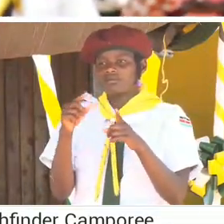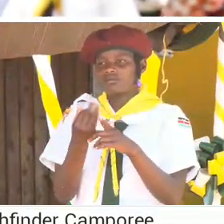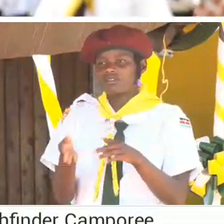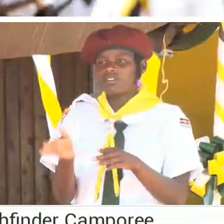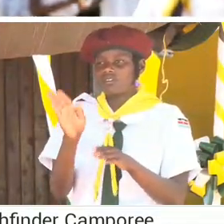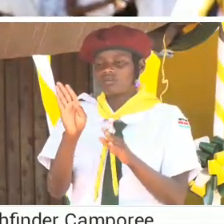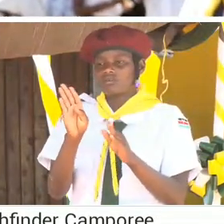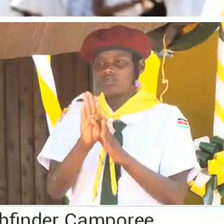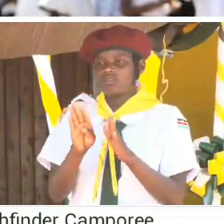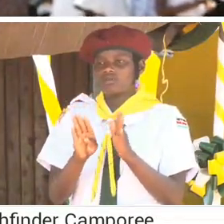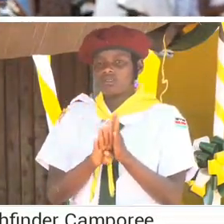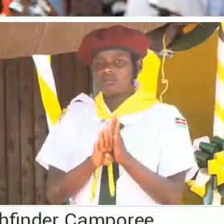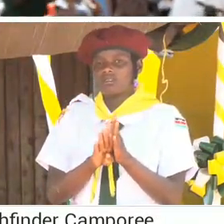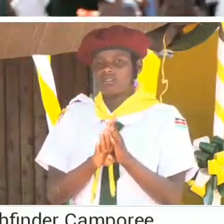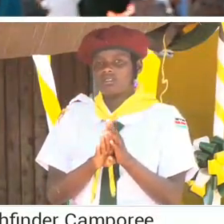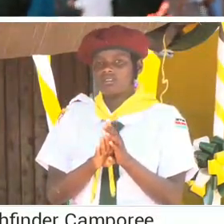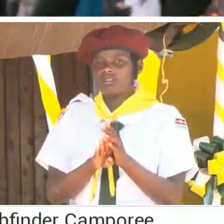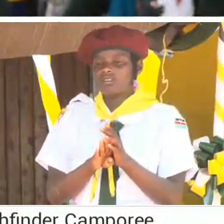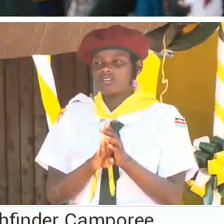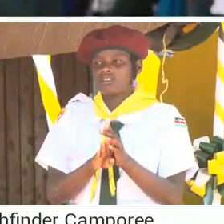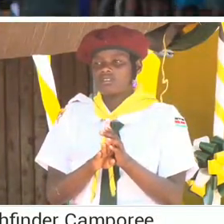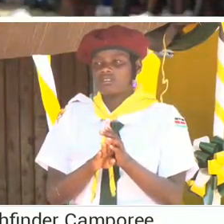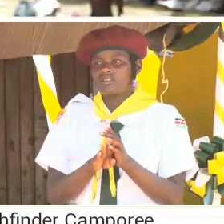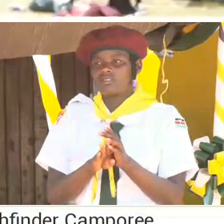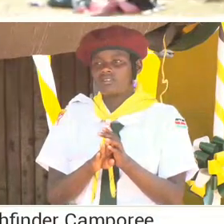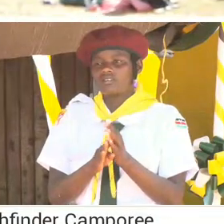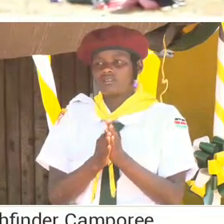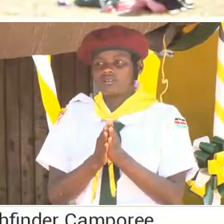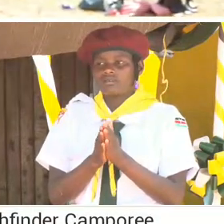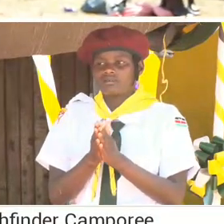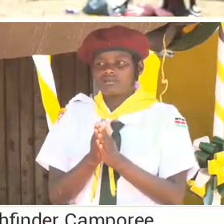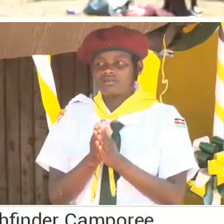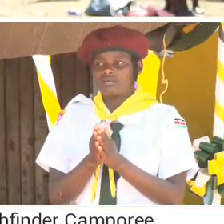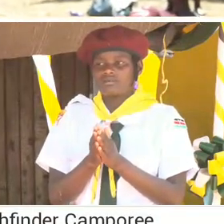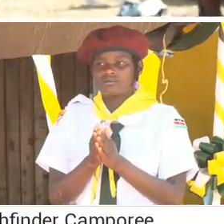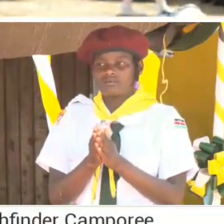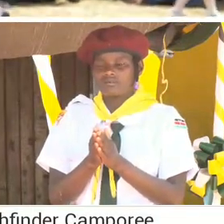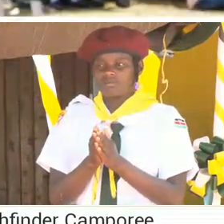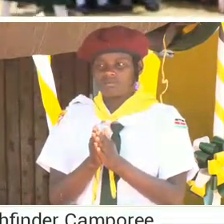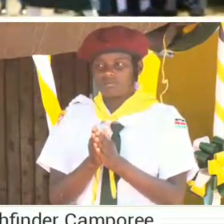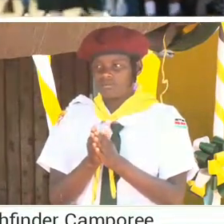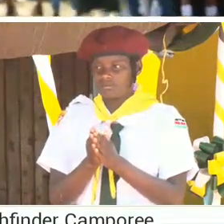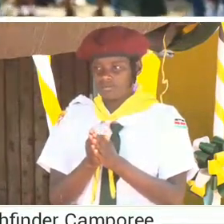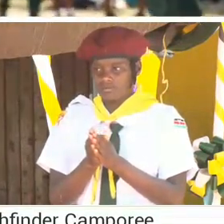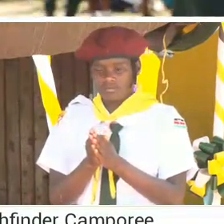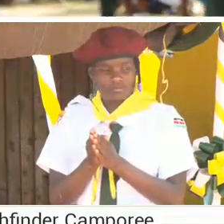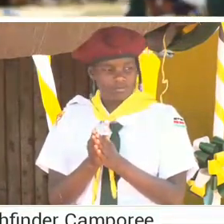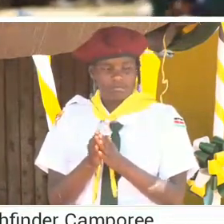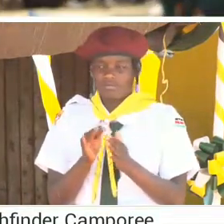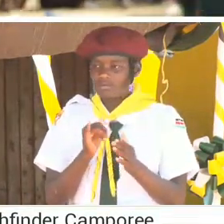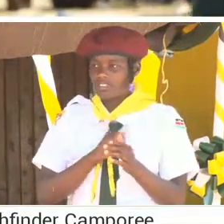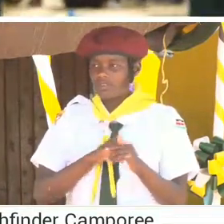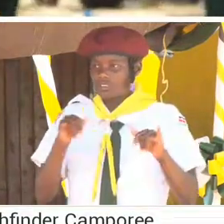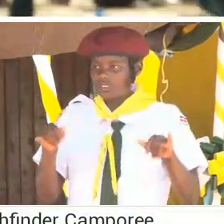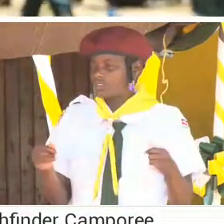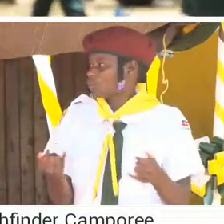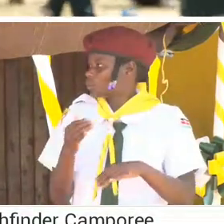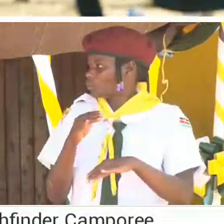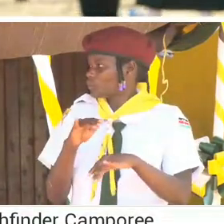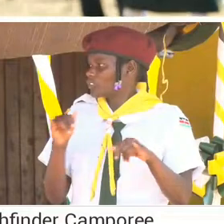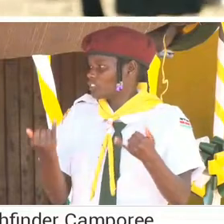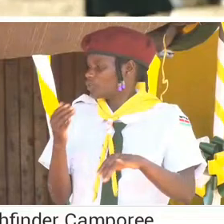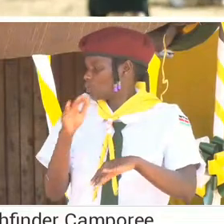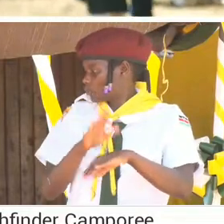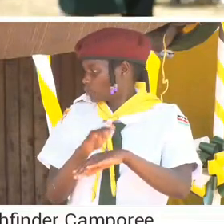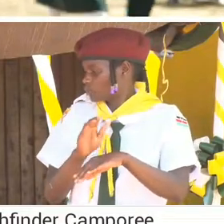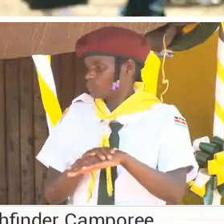53, "Nitafanya jambo jipya. I'll do a new thing." nitafanya jambo jipya. Inawezekana